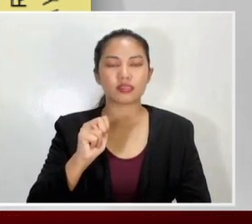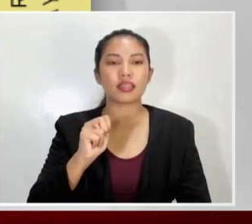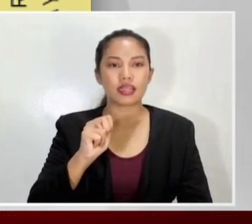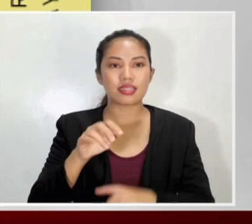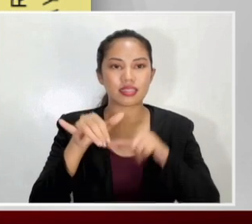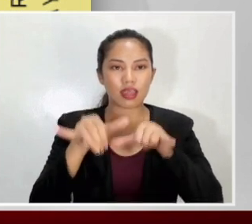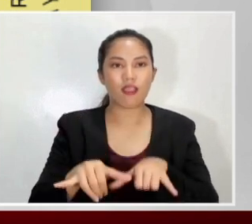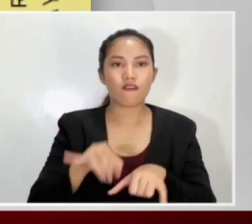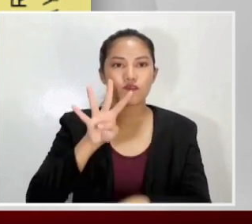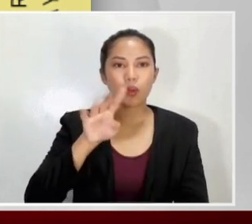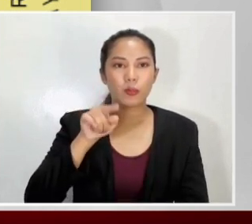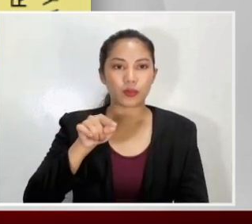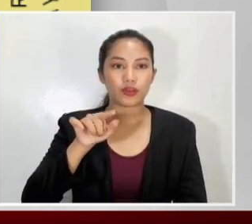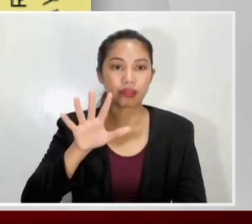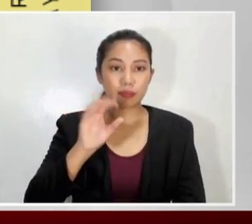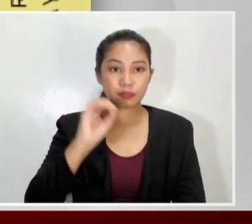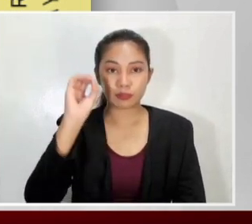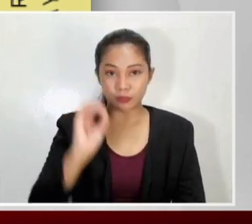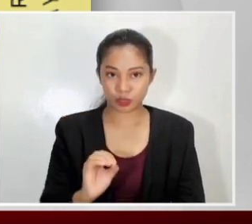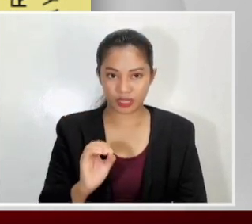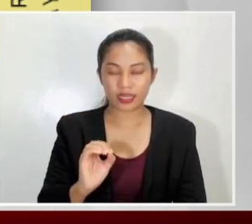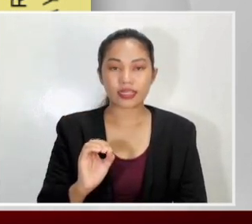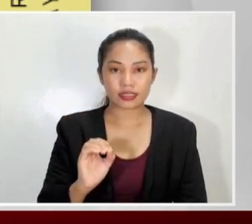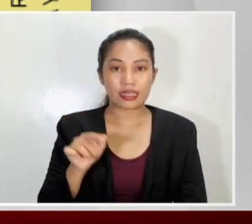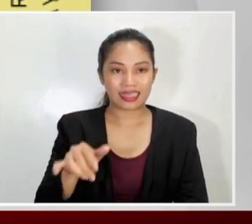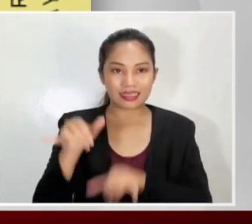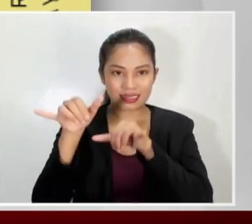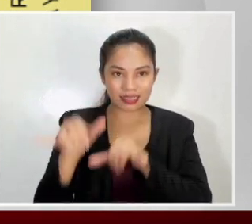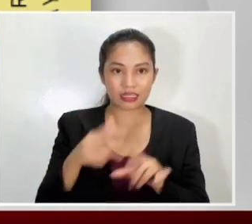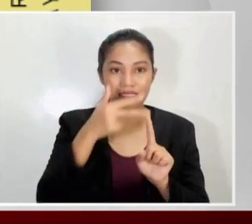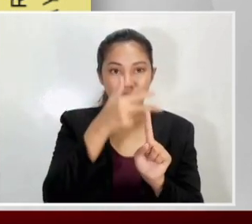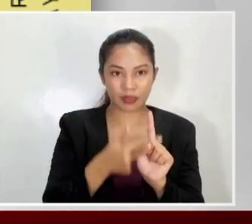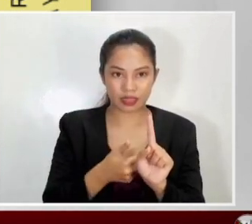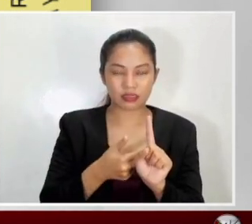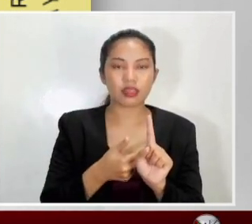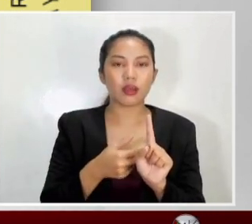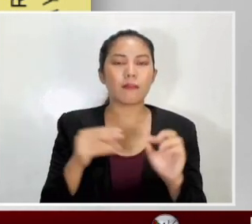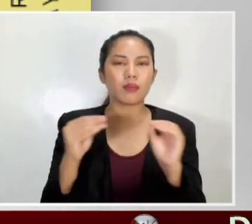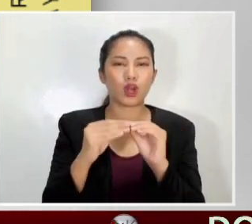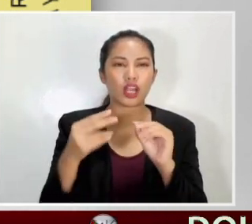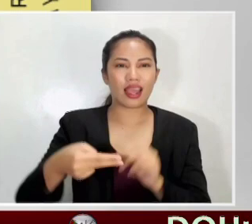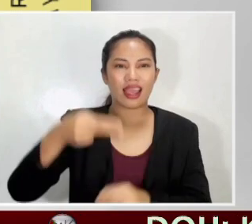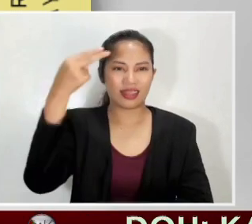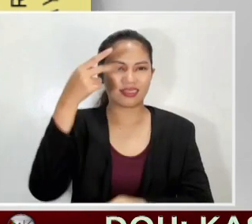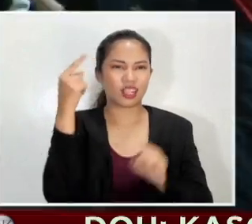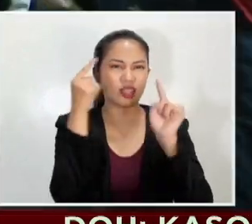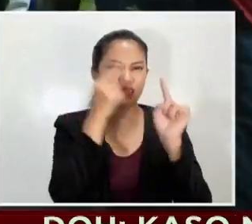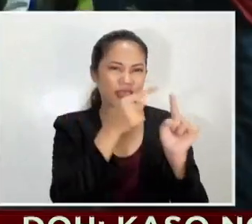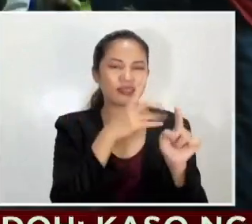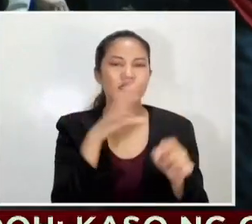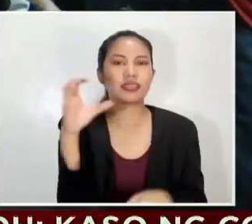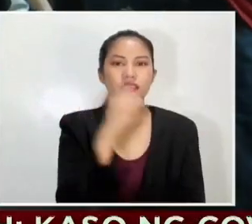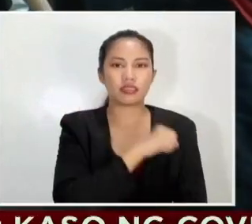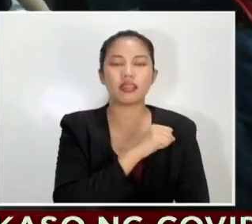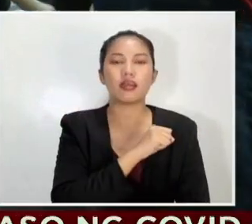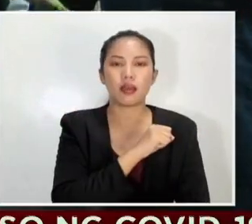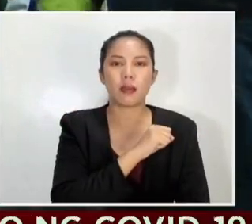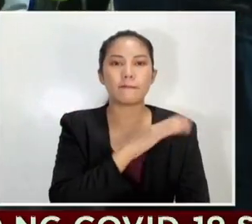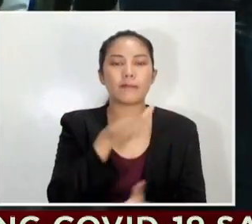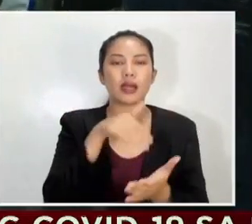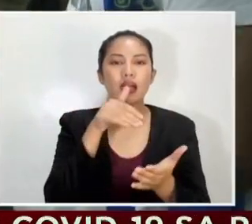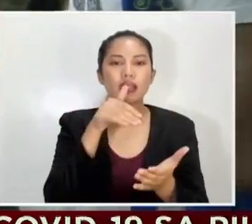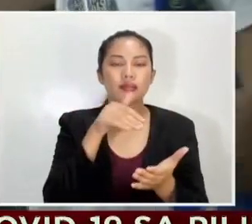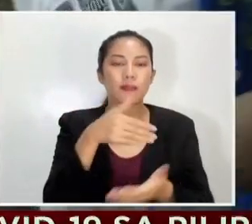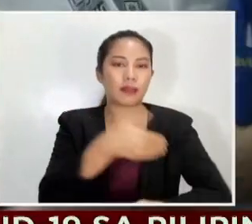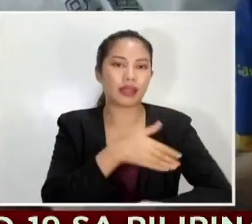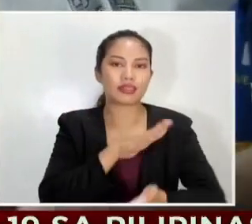3 buwan nang nakapako ang inflation sa antas na ito, mas mataas ito sa target range ng Bangko Sentral na 2-4%. Ibig sabihin, pataas pa